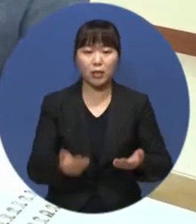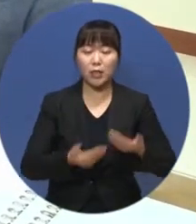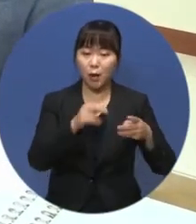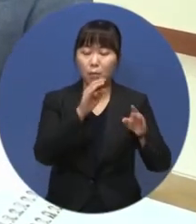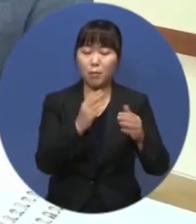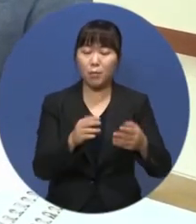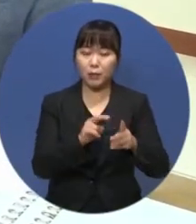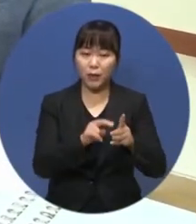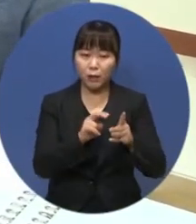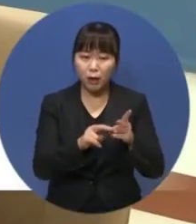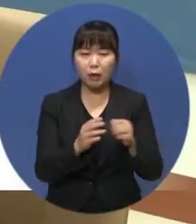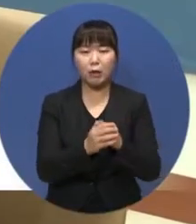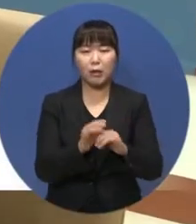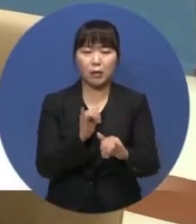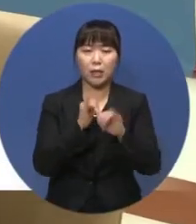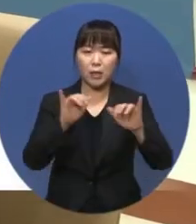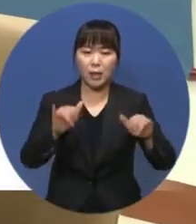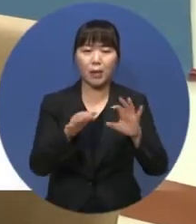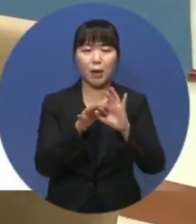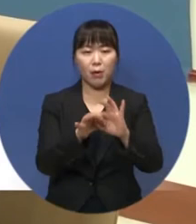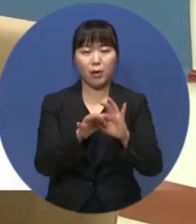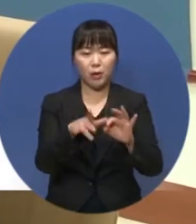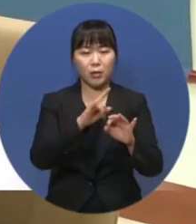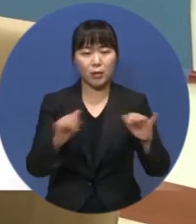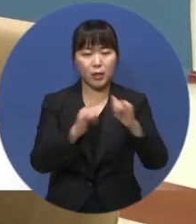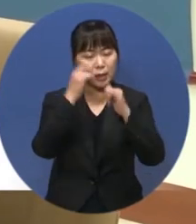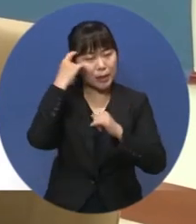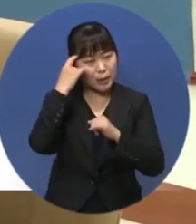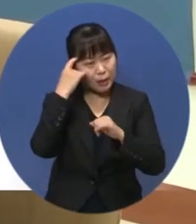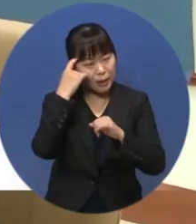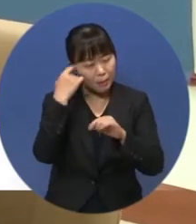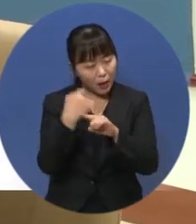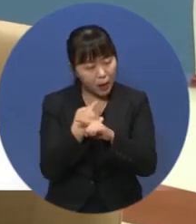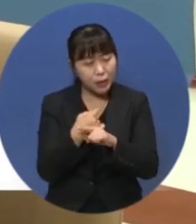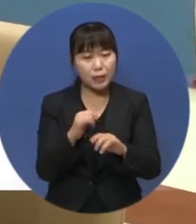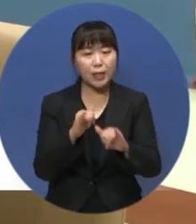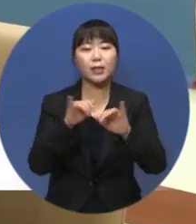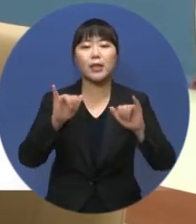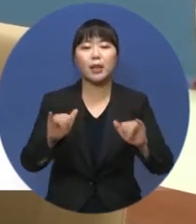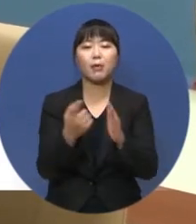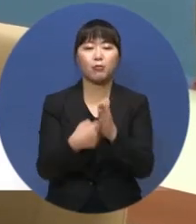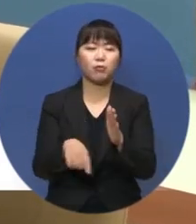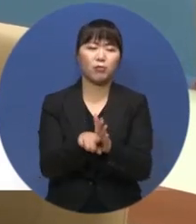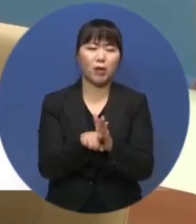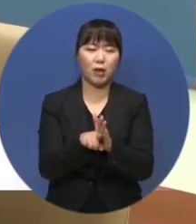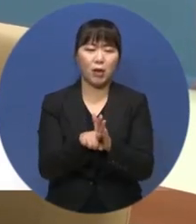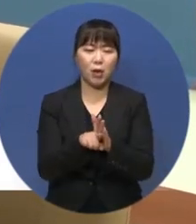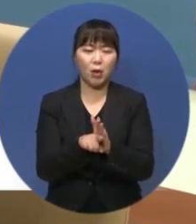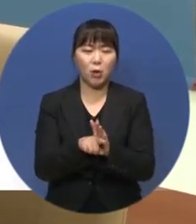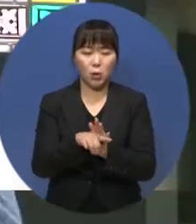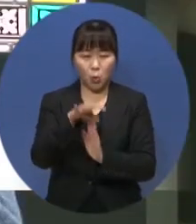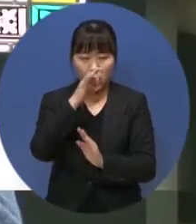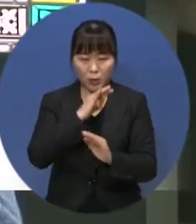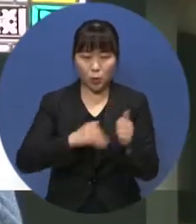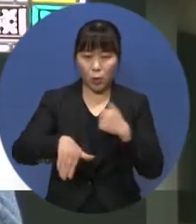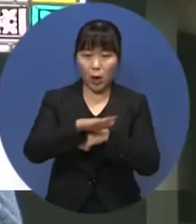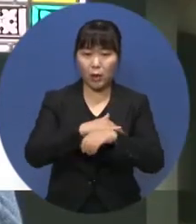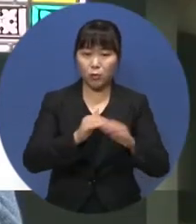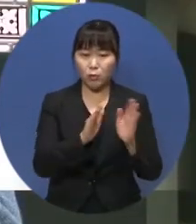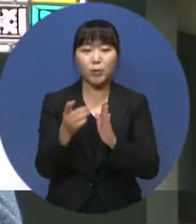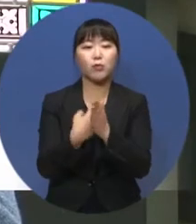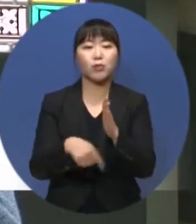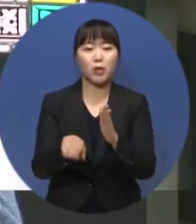한국중앙자원봉사센터가 자살 예방에 대한 사회적 인식 제고와 자살 예방을 위한 효과적 환경 조성을 위해 지난